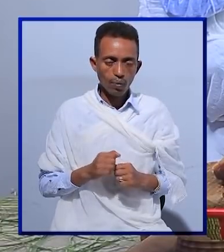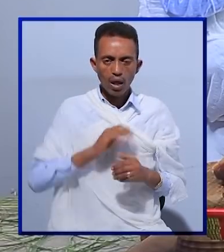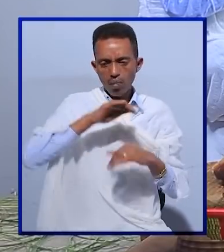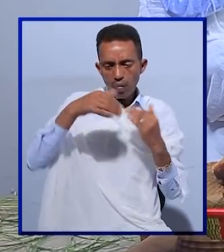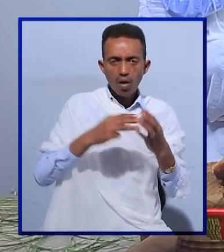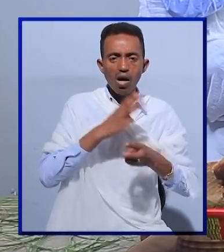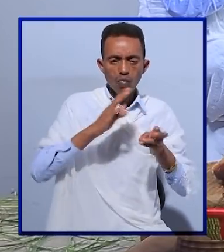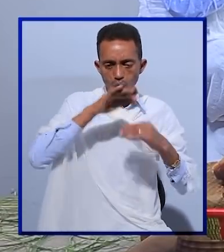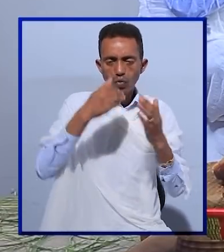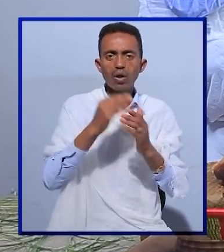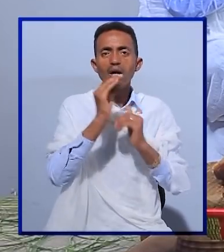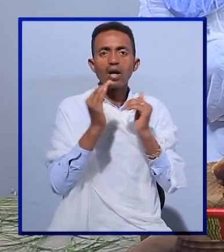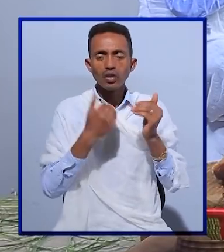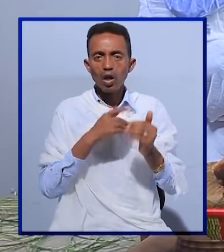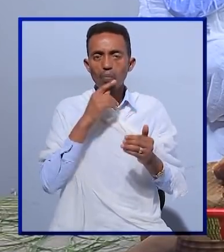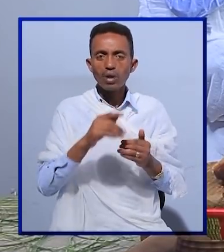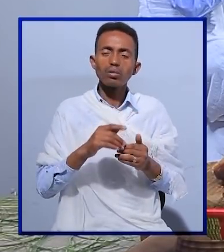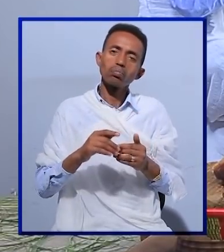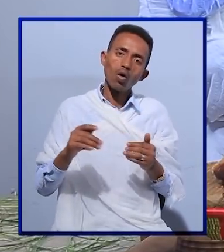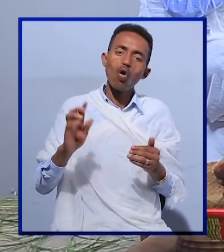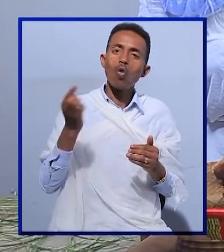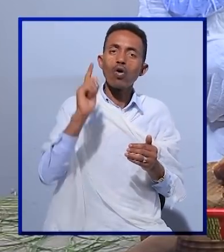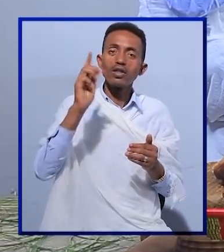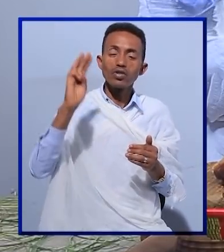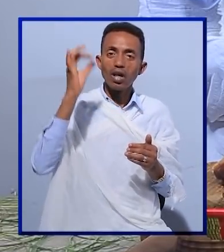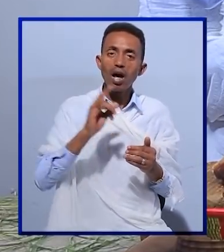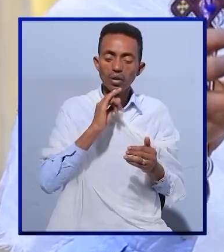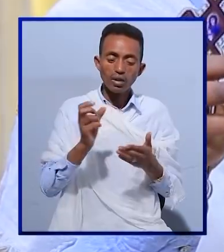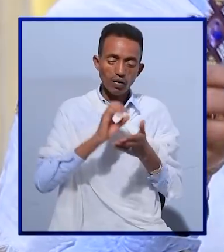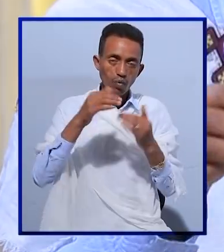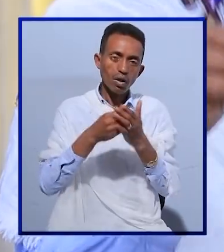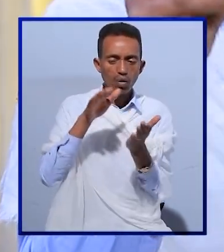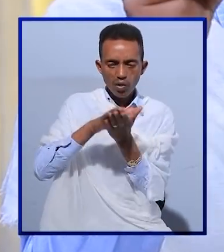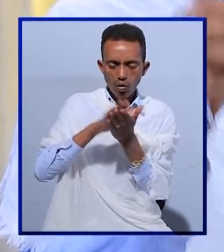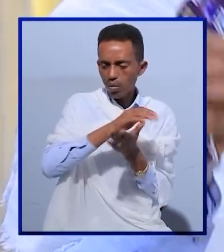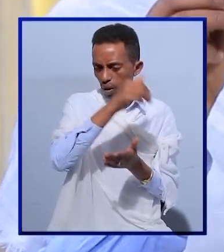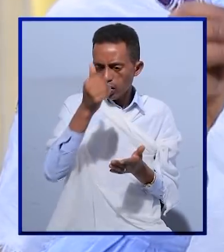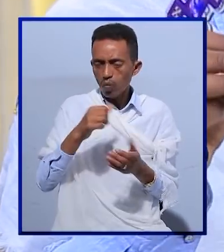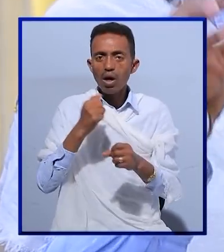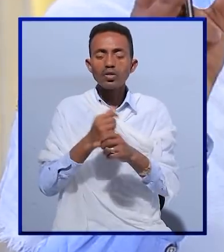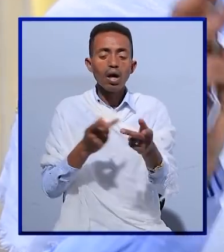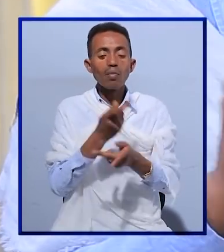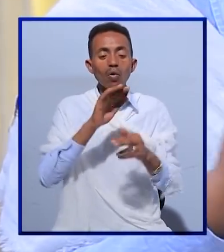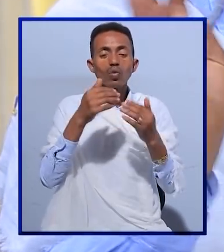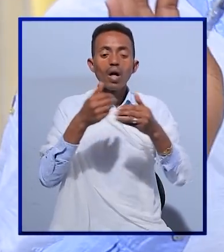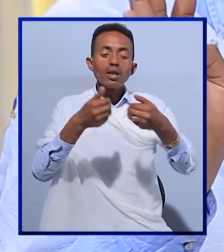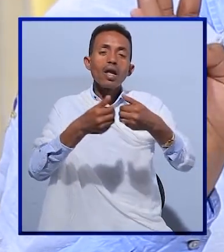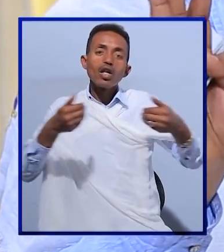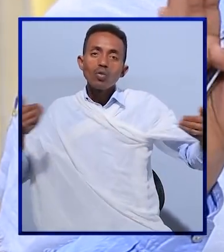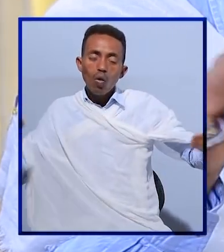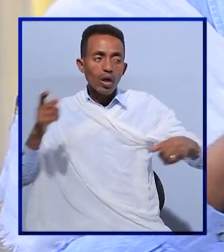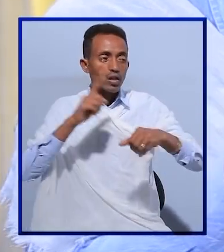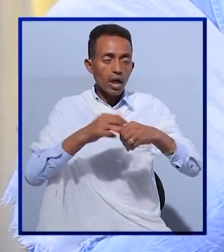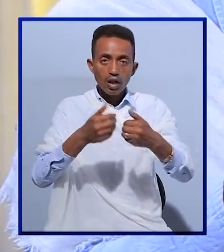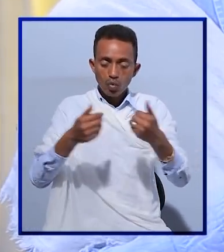ይውለበለባሉ። በመላው ዓለም በሚገኙ የሀገሪቱ ቆንስላ ጽፈት ቤቶች፣ በሀገሪቱ ትምህርት ቤቶች፣ ባንኛው መስሪያ